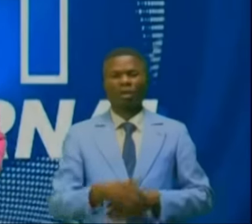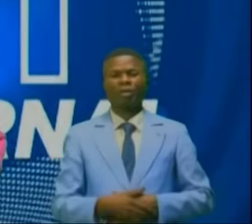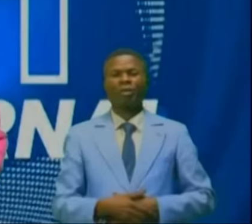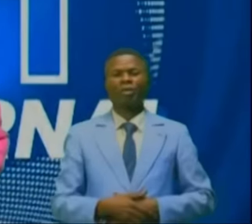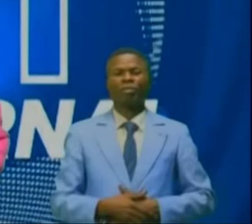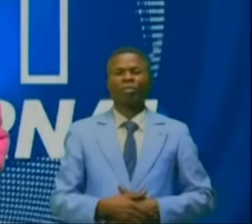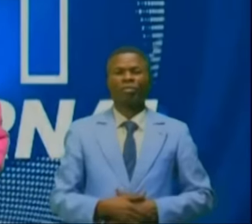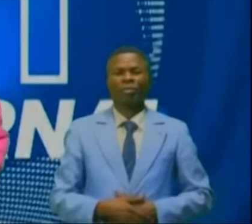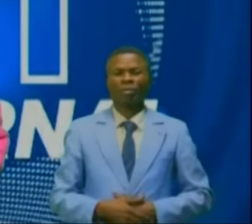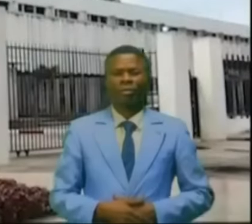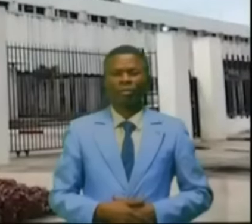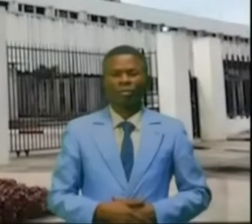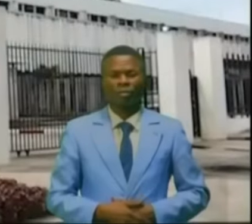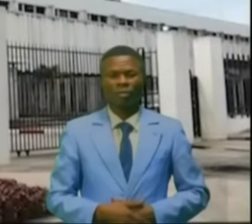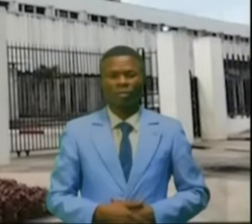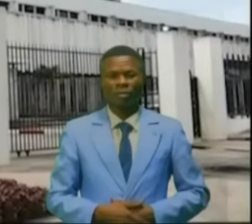reportage.